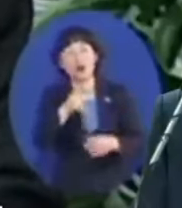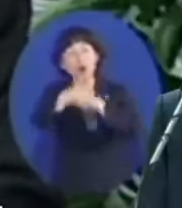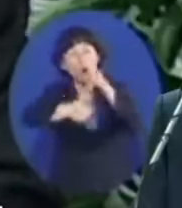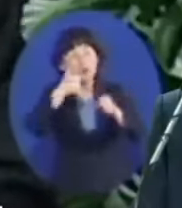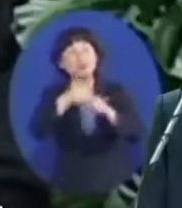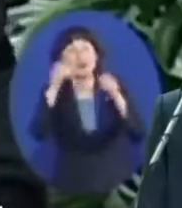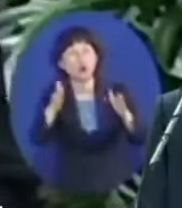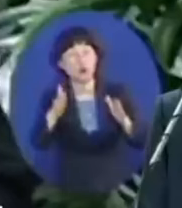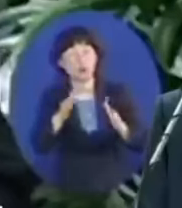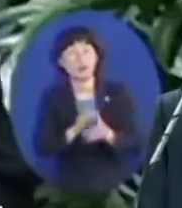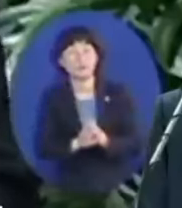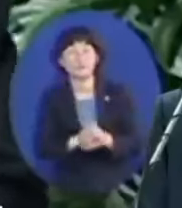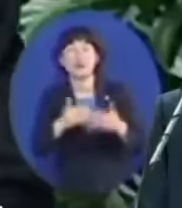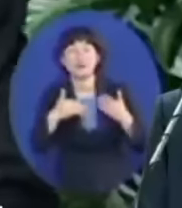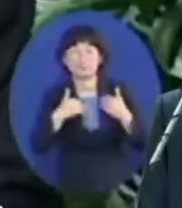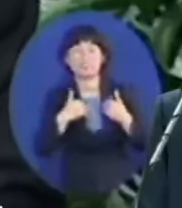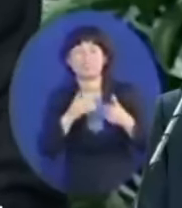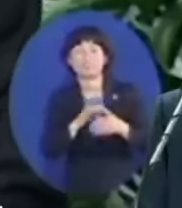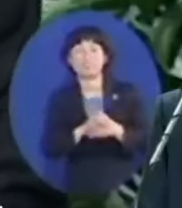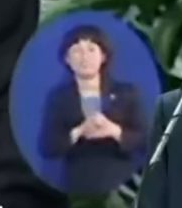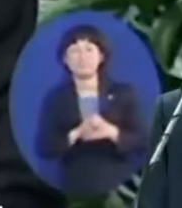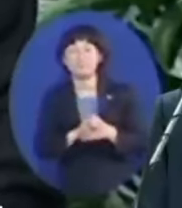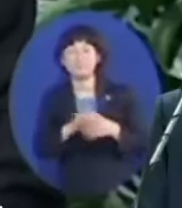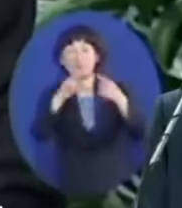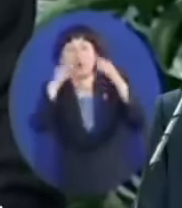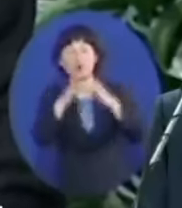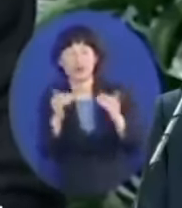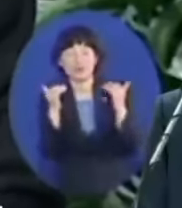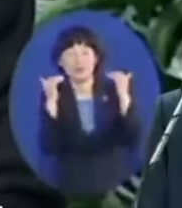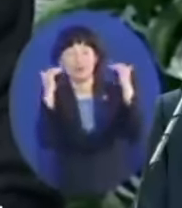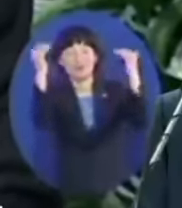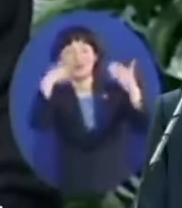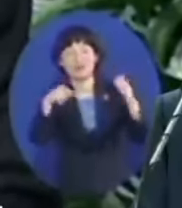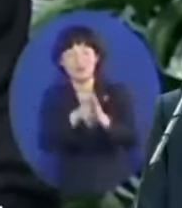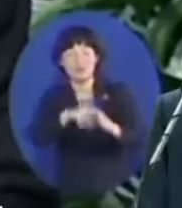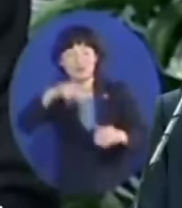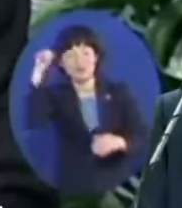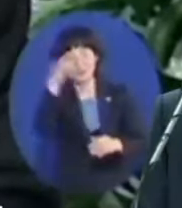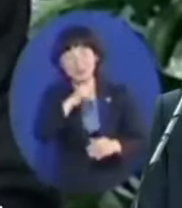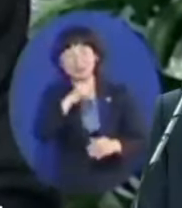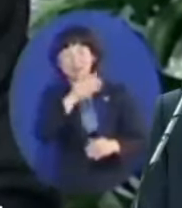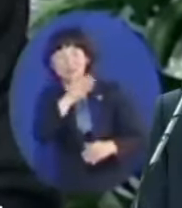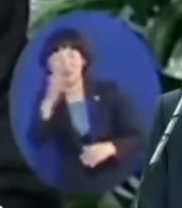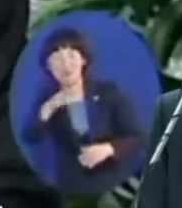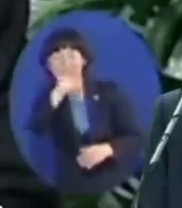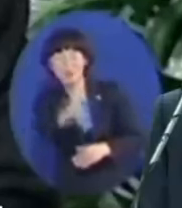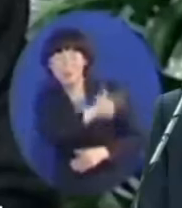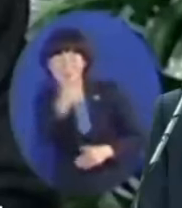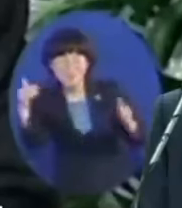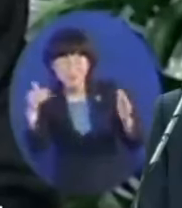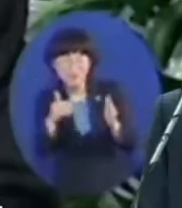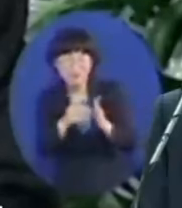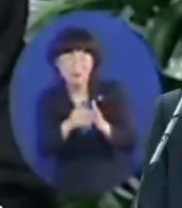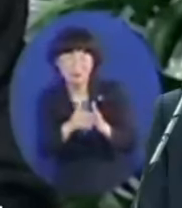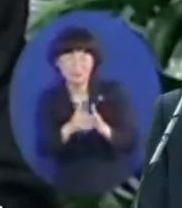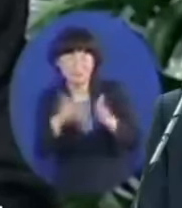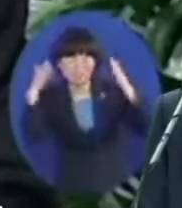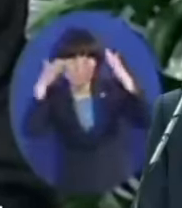50년간을 교회 성장을 위해서 아침 일찍부터 저녁 늦게까지 정신없이 뛰었는데 내가 지금